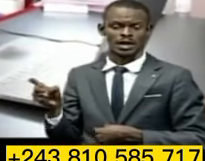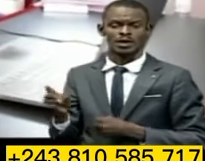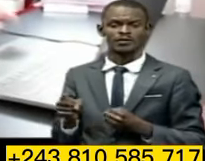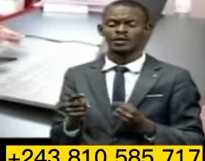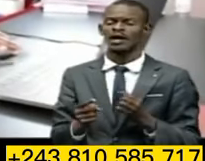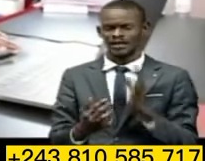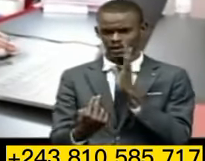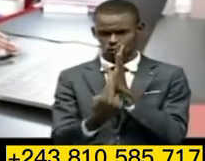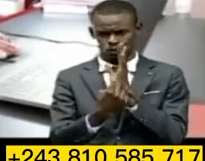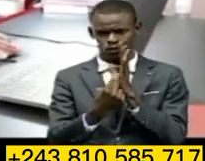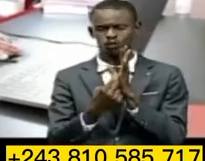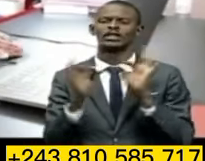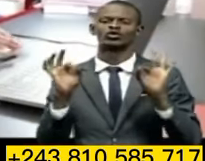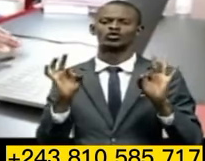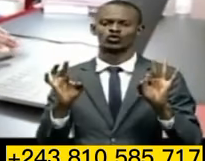du personnel.